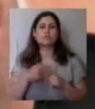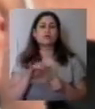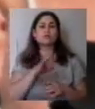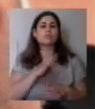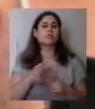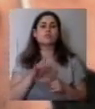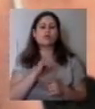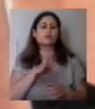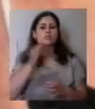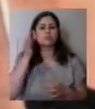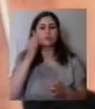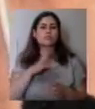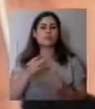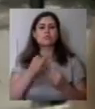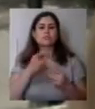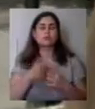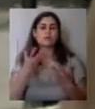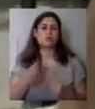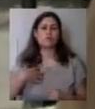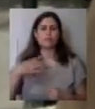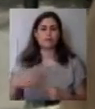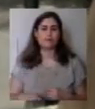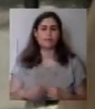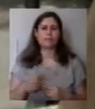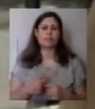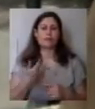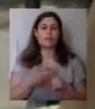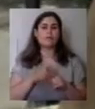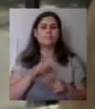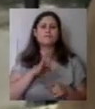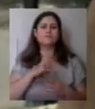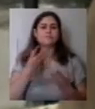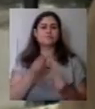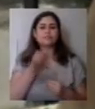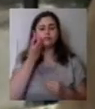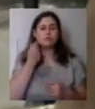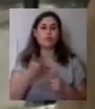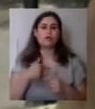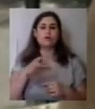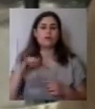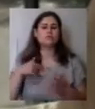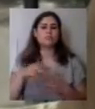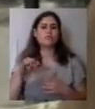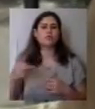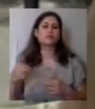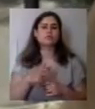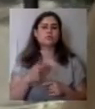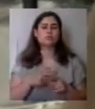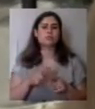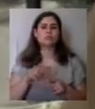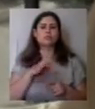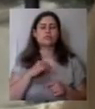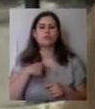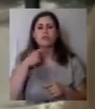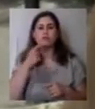як спілкувався із товаришем у день загибелі. Це був обід дня, я якраз йшов, і він йшов, і такий смурний. Я йому кажу: